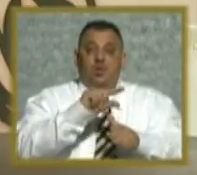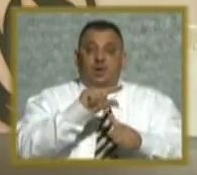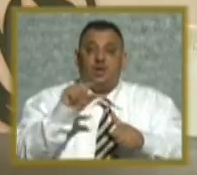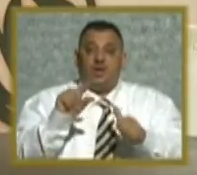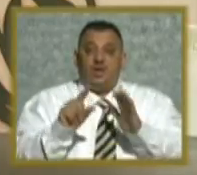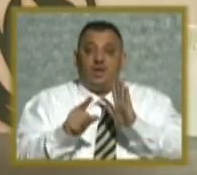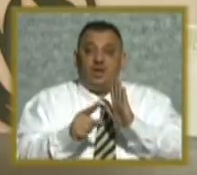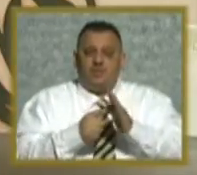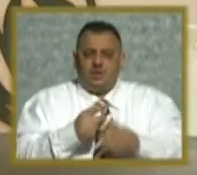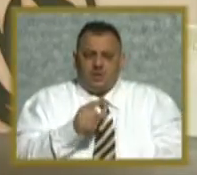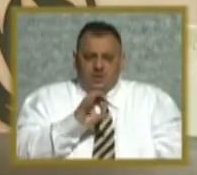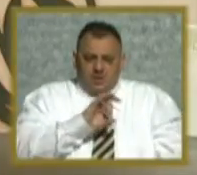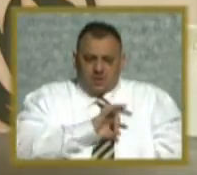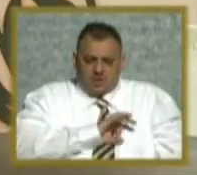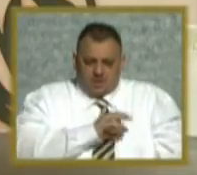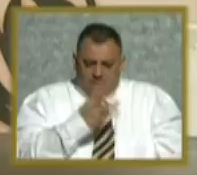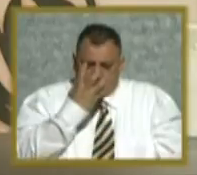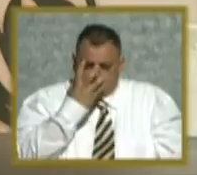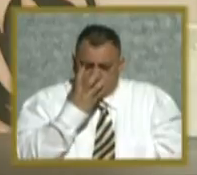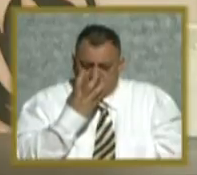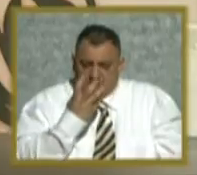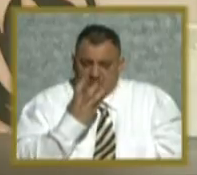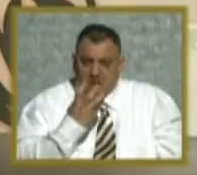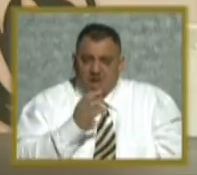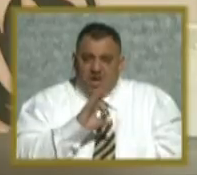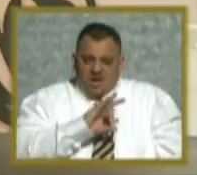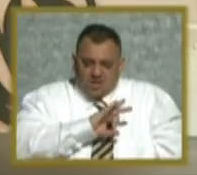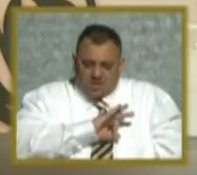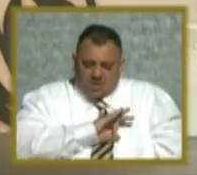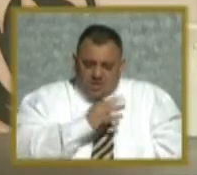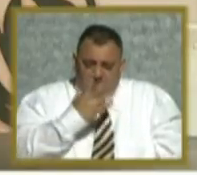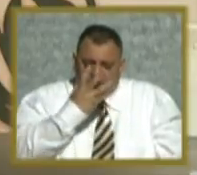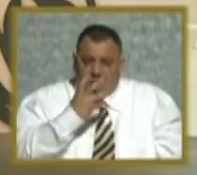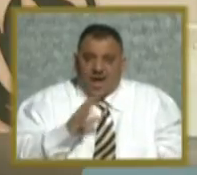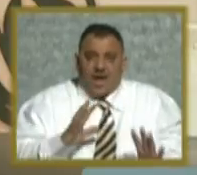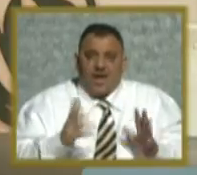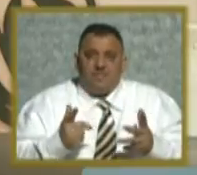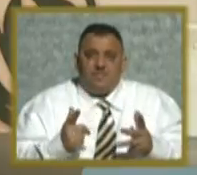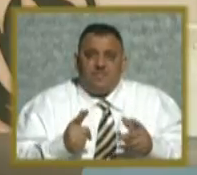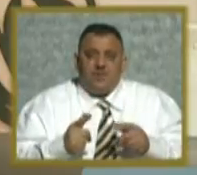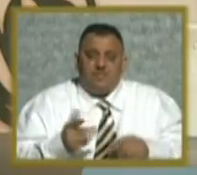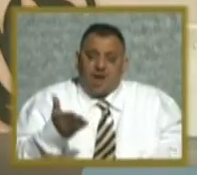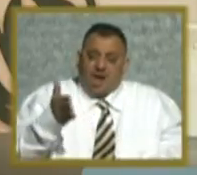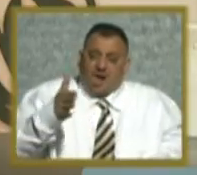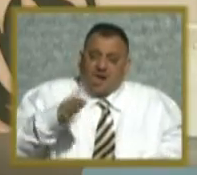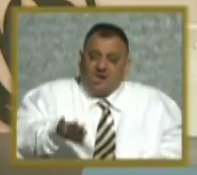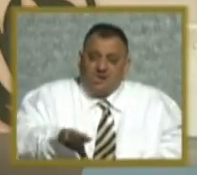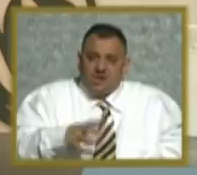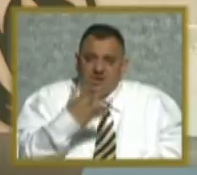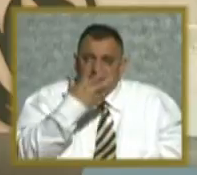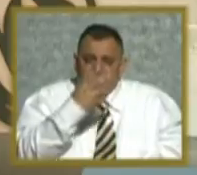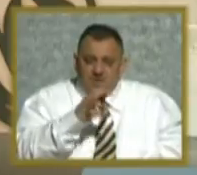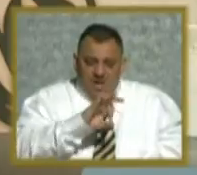لمسألة الحزن، تقول بالنسبة لمسألة الحزن، كيف يحزن الإنسان على الميت، ومن هم